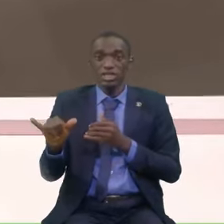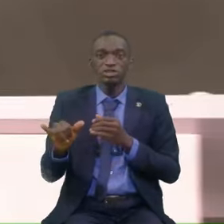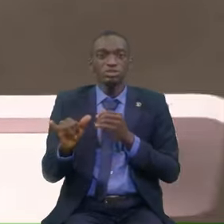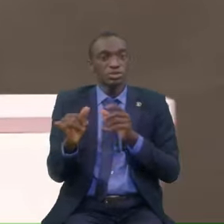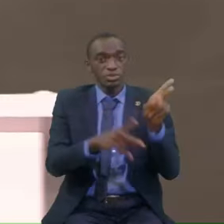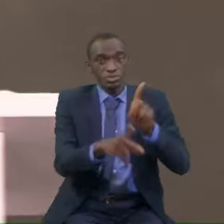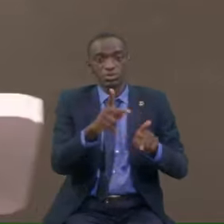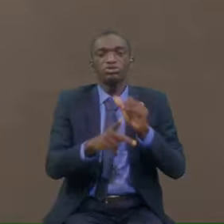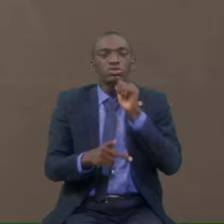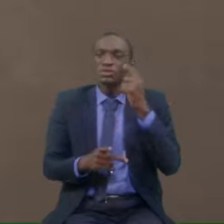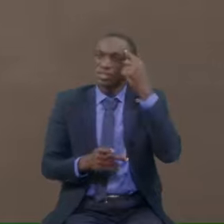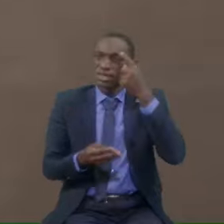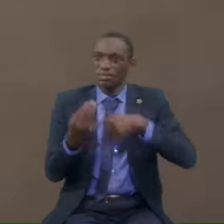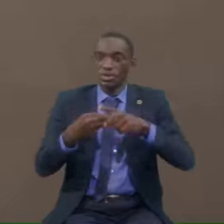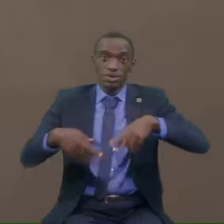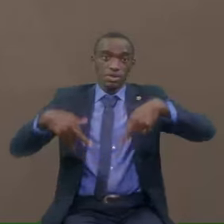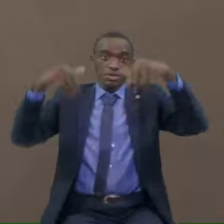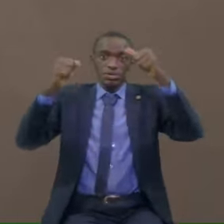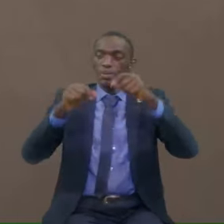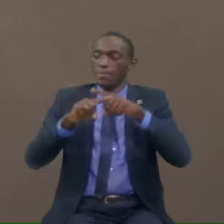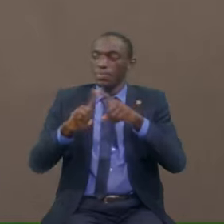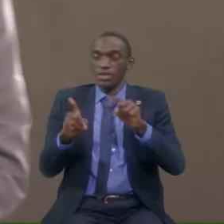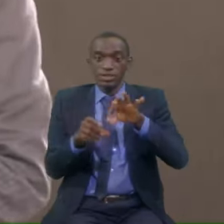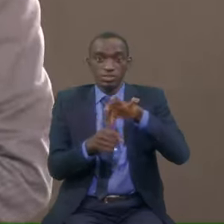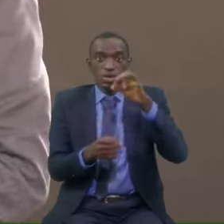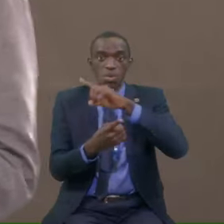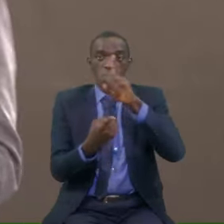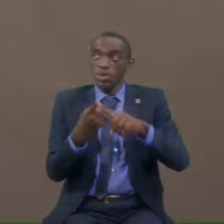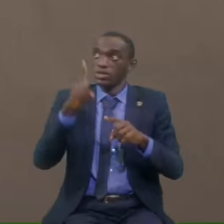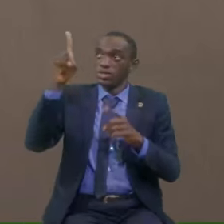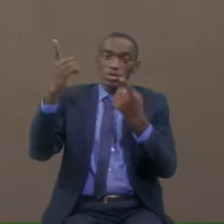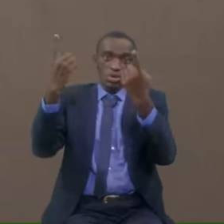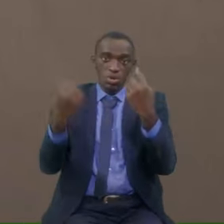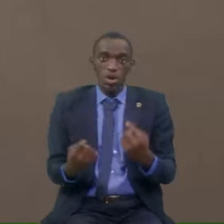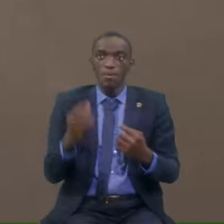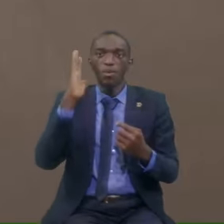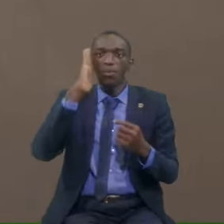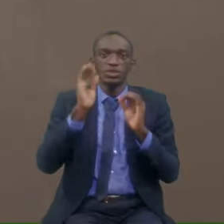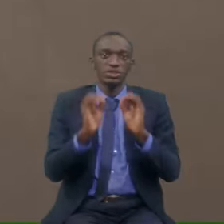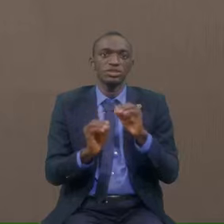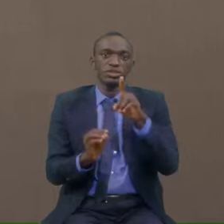Quand l'Esprit viendra, il vous enseignera toutes choses, combien